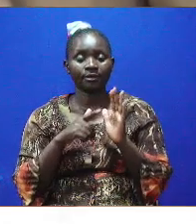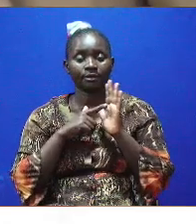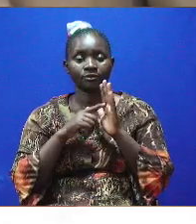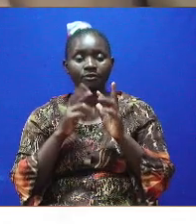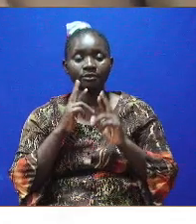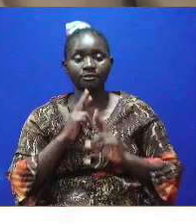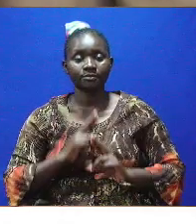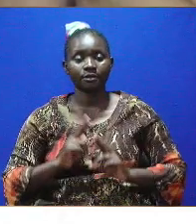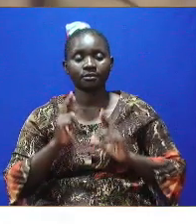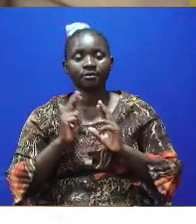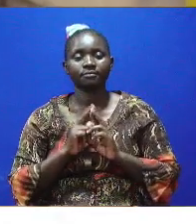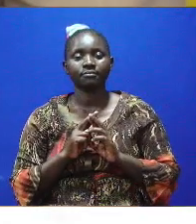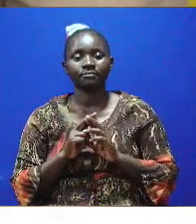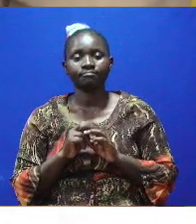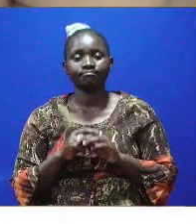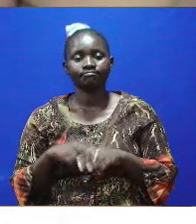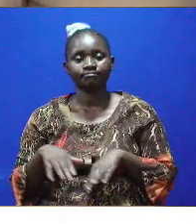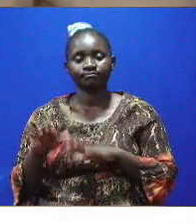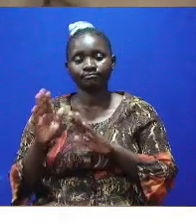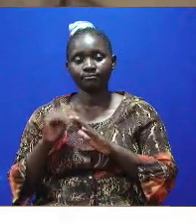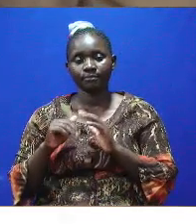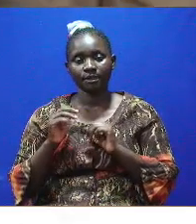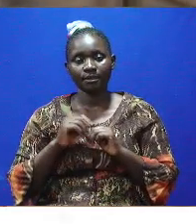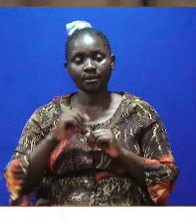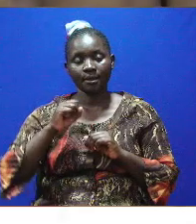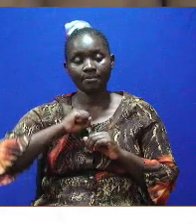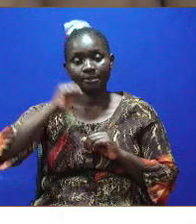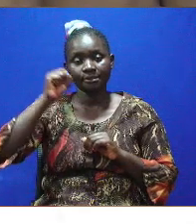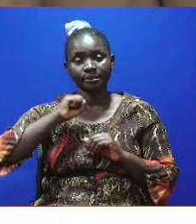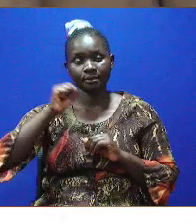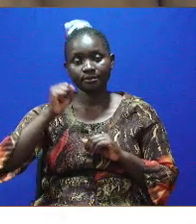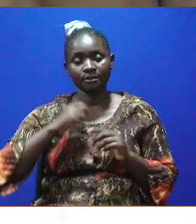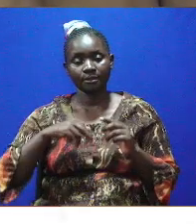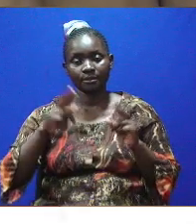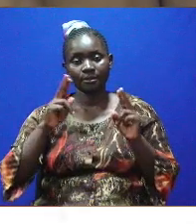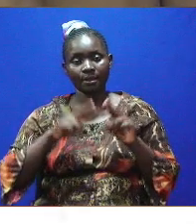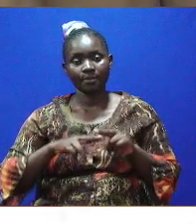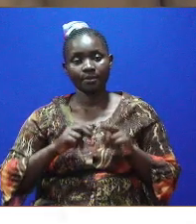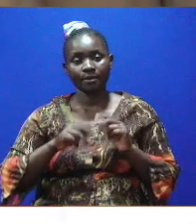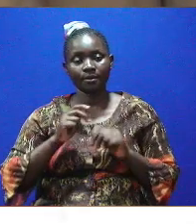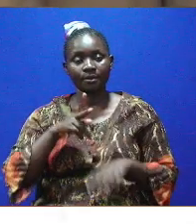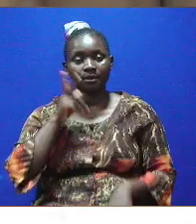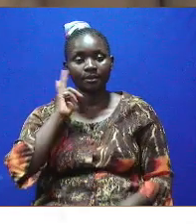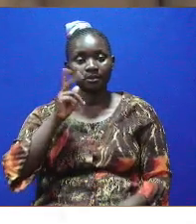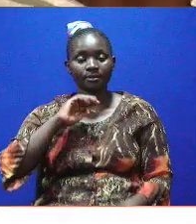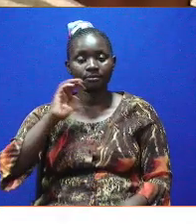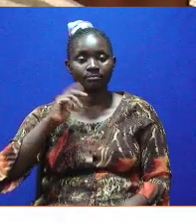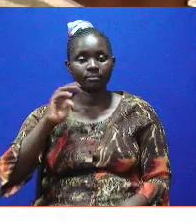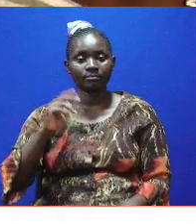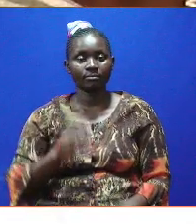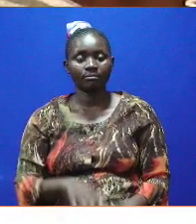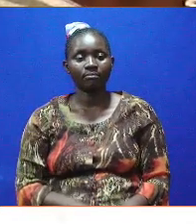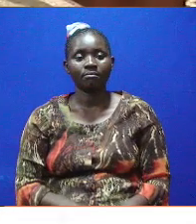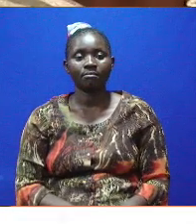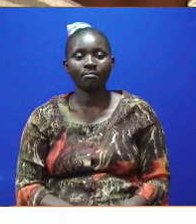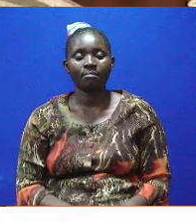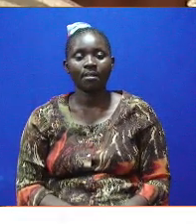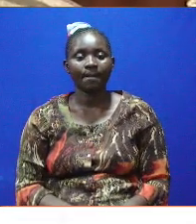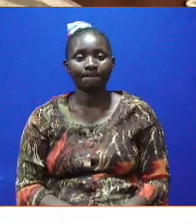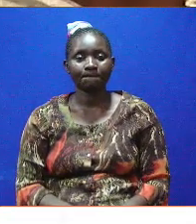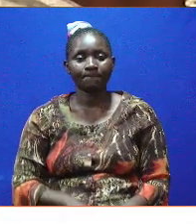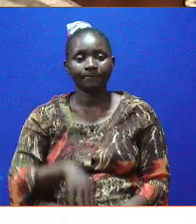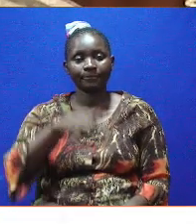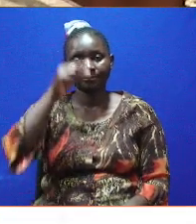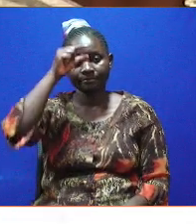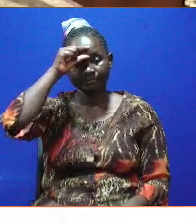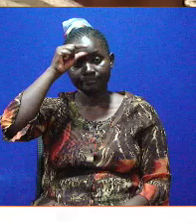Ruto na gutika komorenta ime ya siasa chikokorekana ase e county ya Kisi ase e serikali ya ito